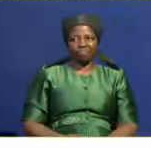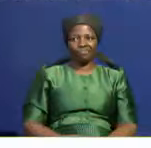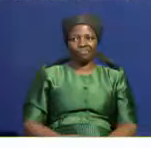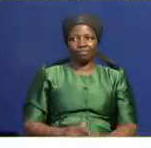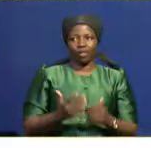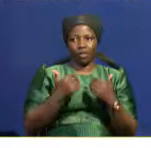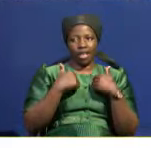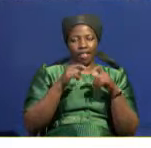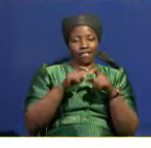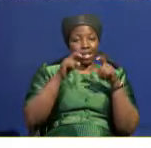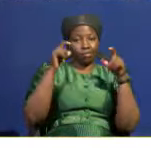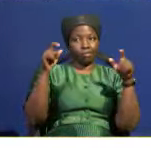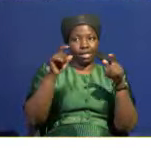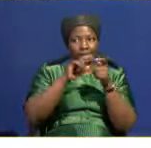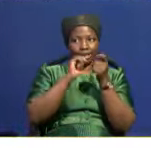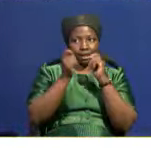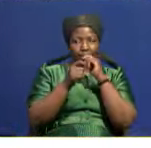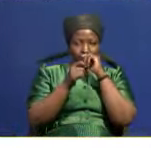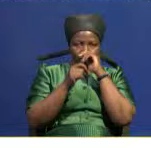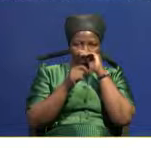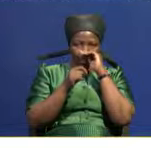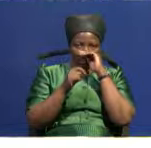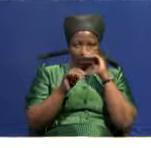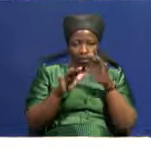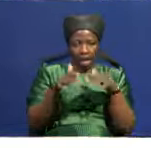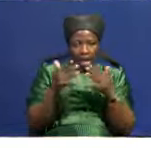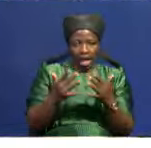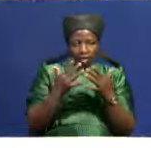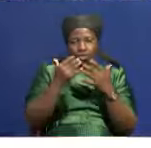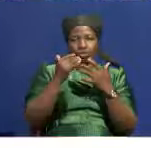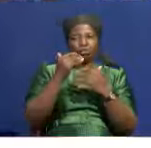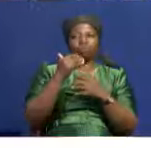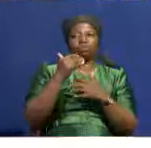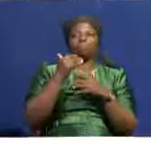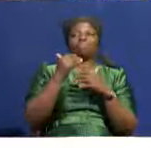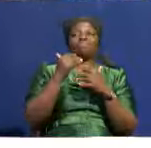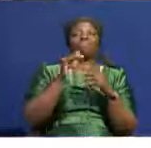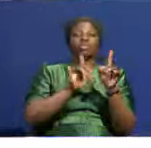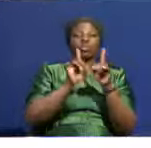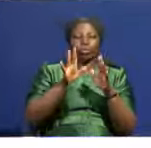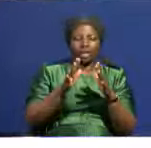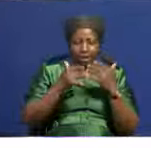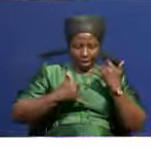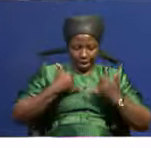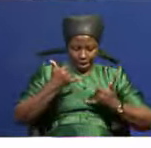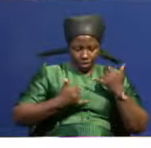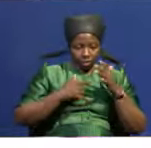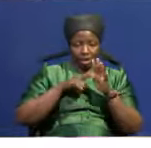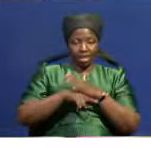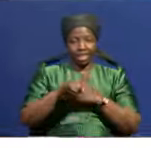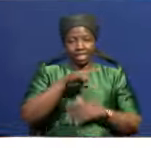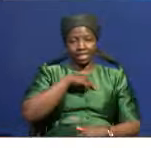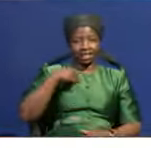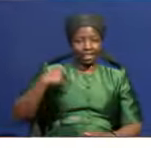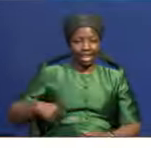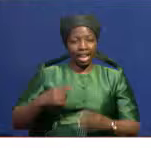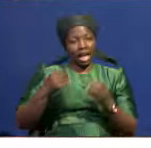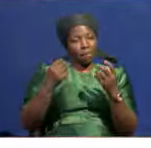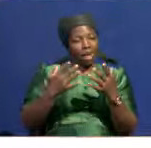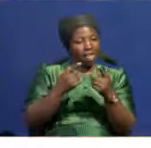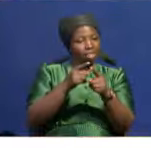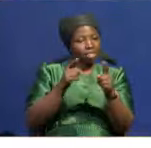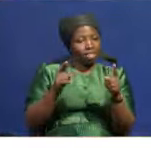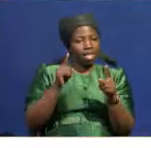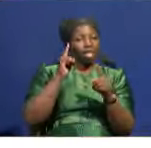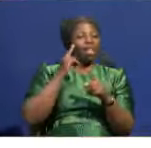Kuna mabadiliko makubwa sana ya namna watalii wanavyofurahia kuwa hapa China. Kwa sasa wengi wao wanapenda kutembelea